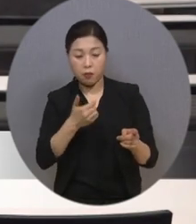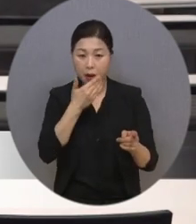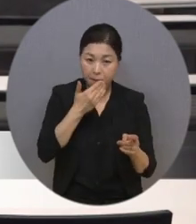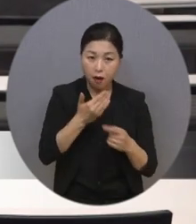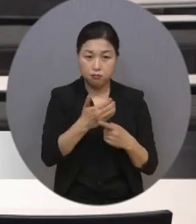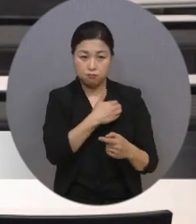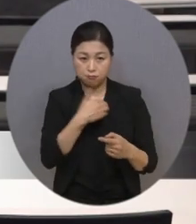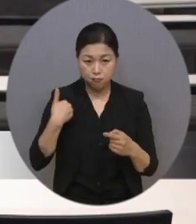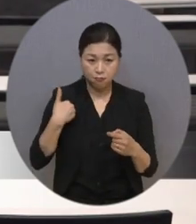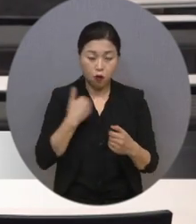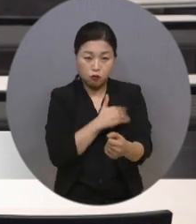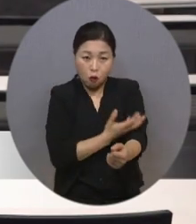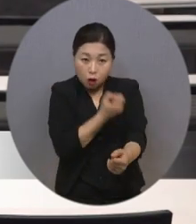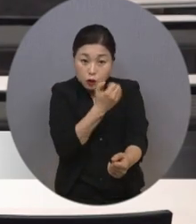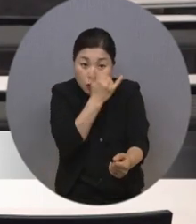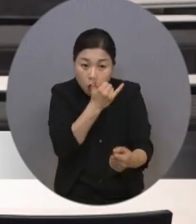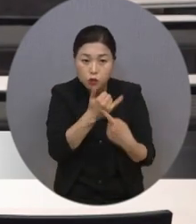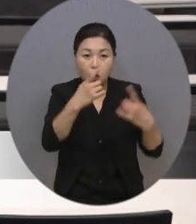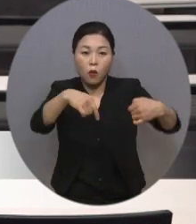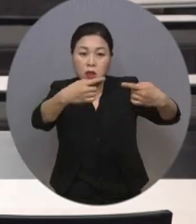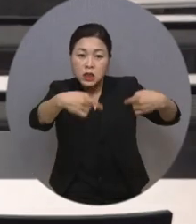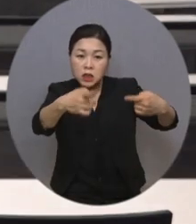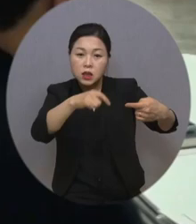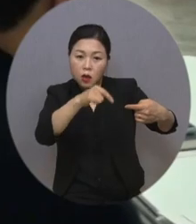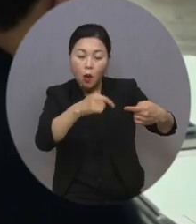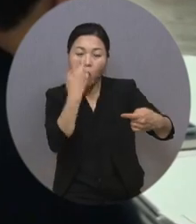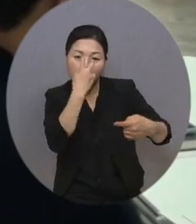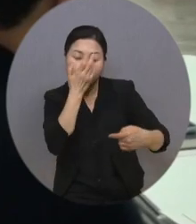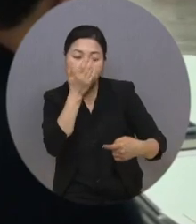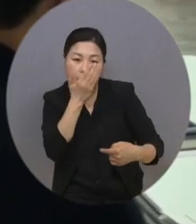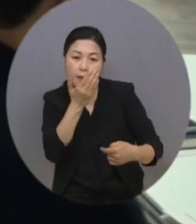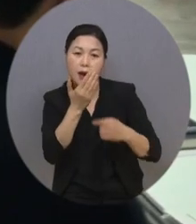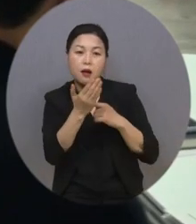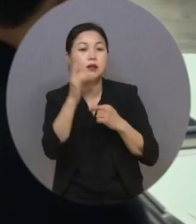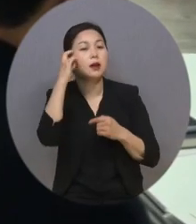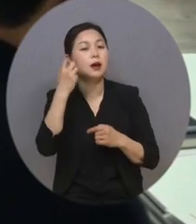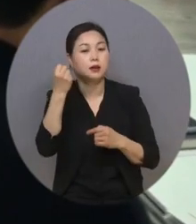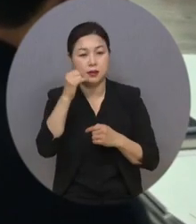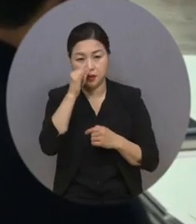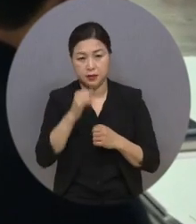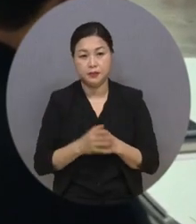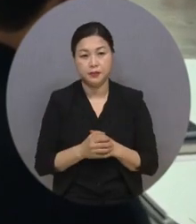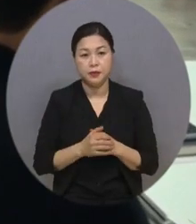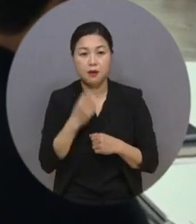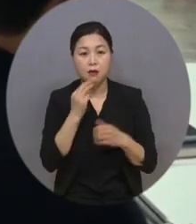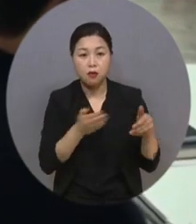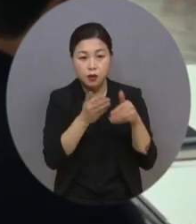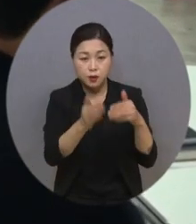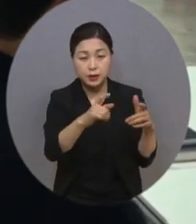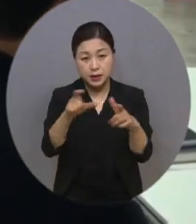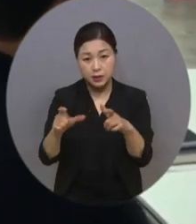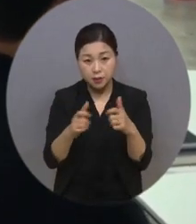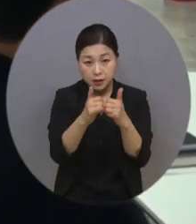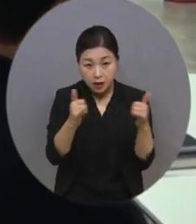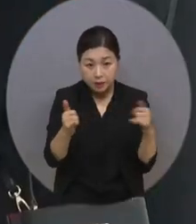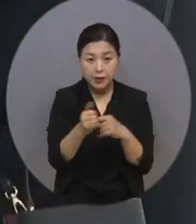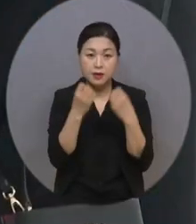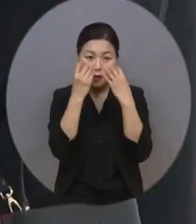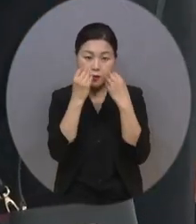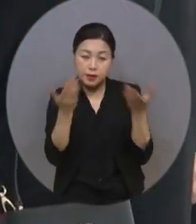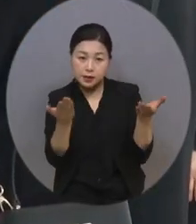있구나 이런 생각을 스스로 하는 것 같더라고요. 경기도 각 지역에서 참석한 관계자들은 새로운 직업군으로 자리